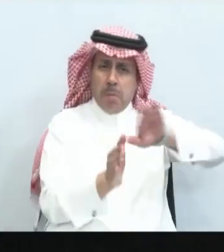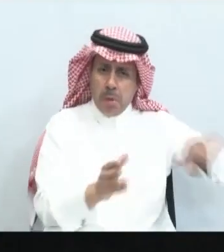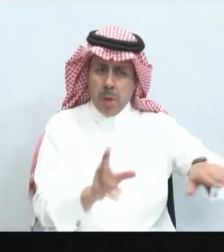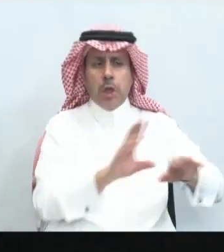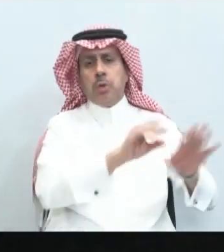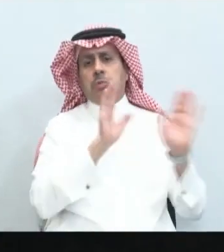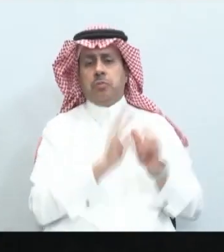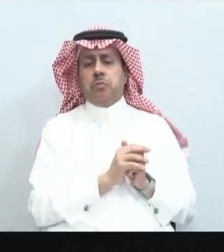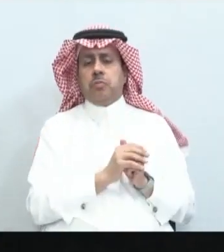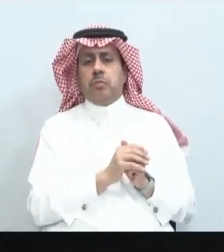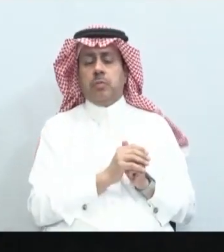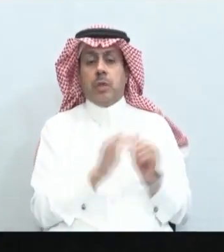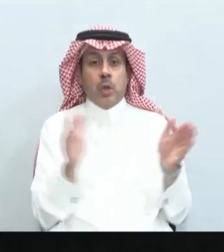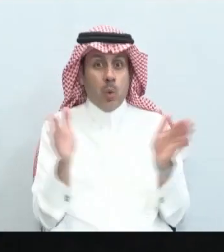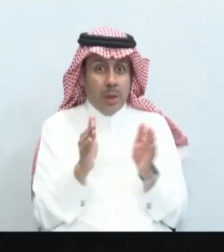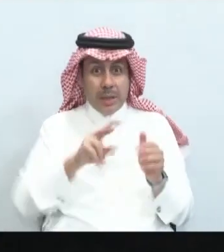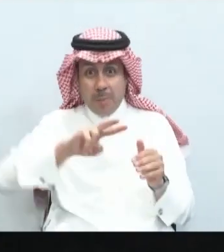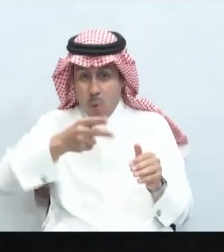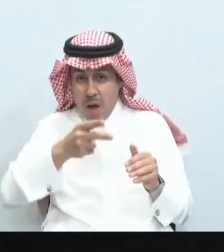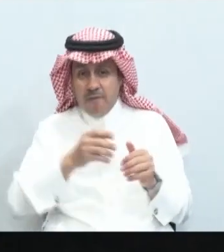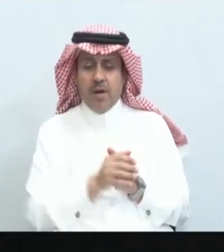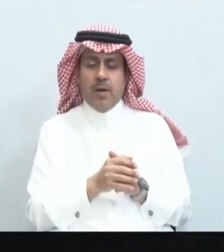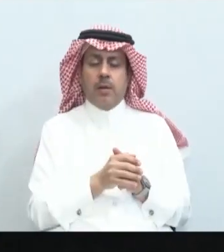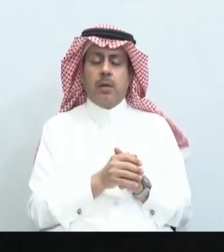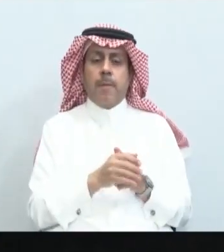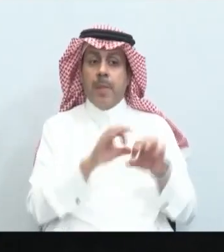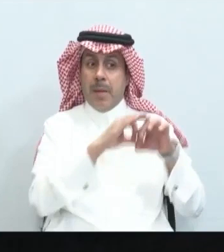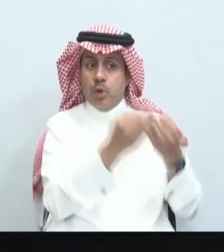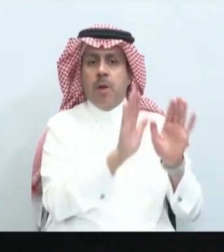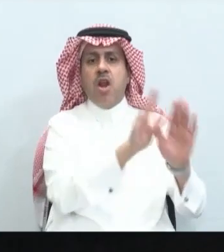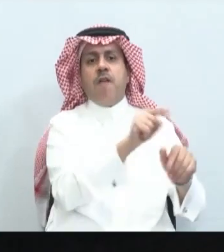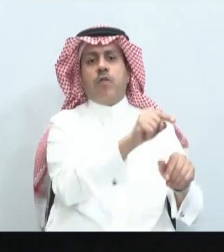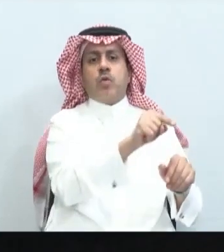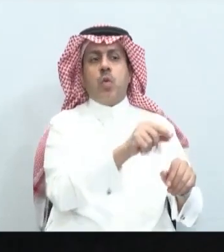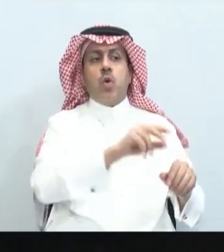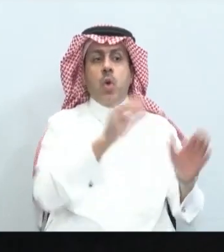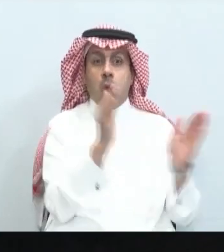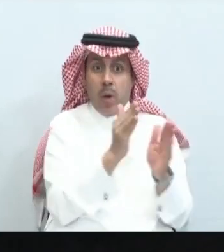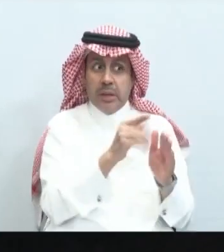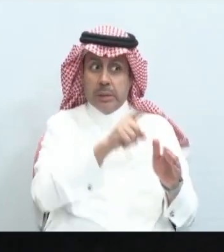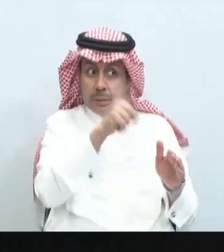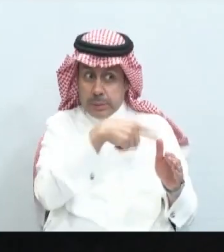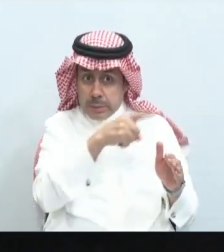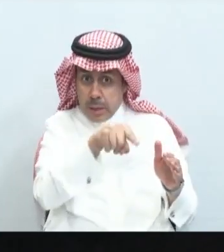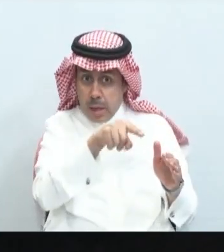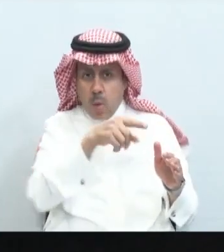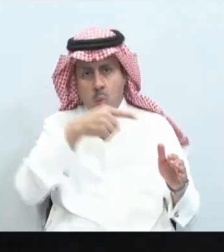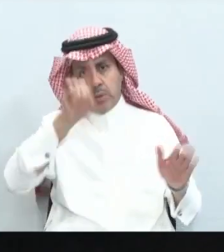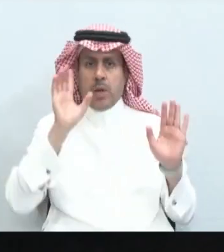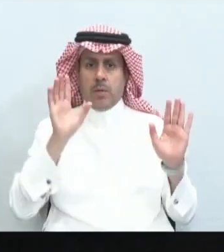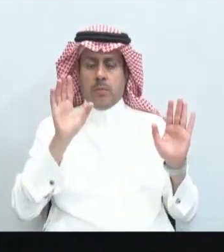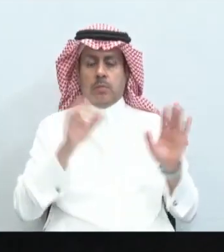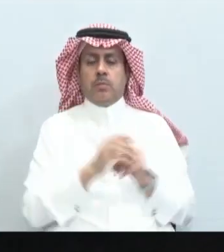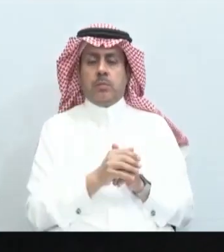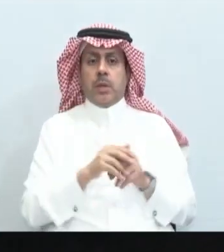فالذي يحدد المخالفه من عدمها هو المجتمع ذاته فنجد ان انك في حال